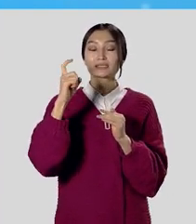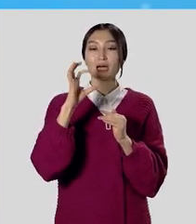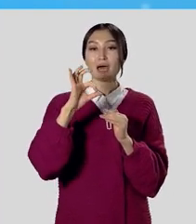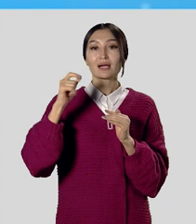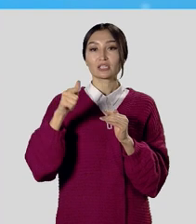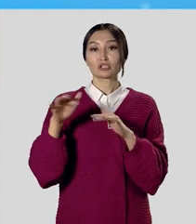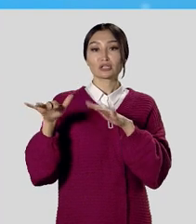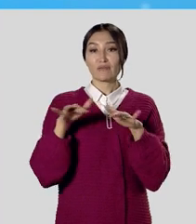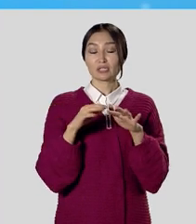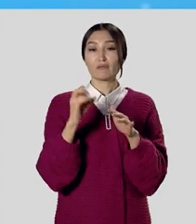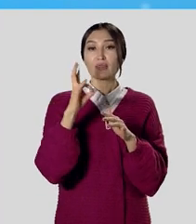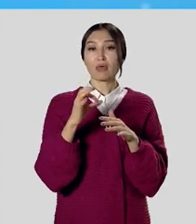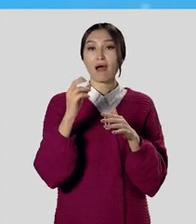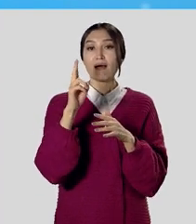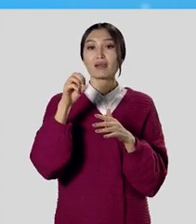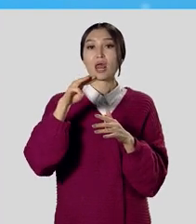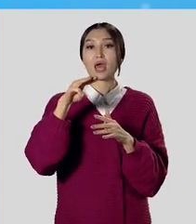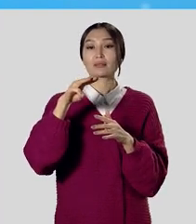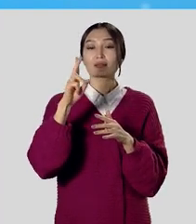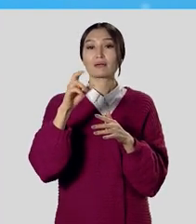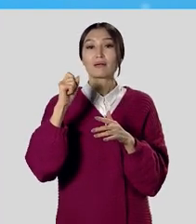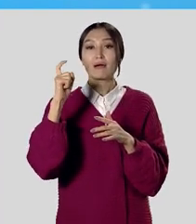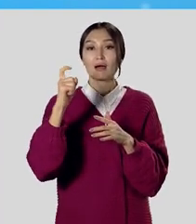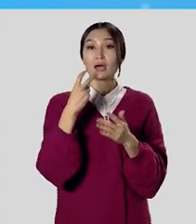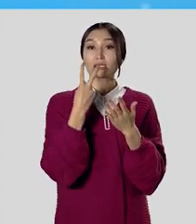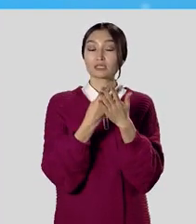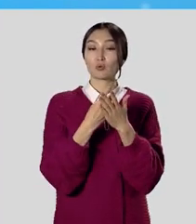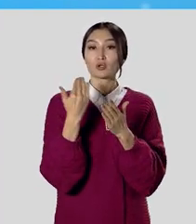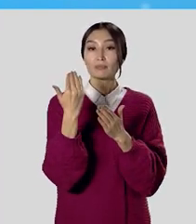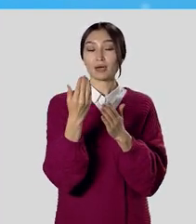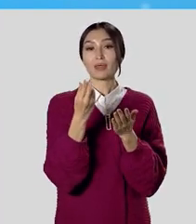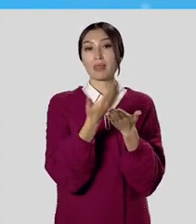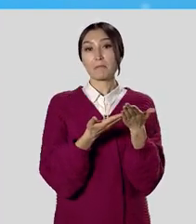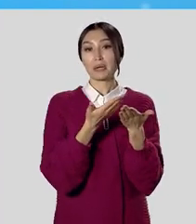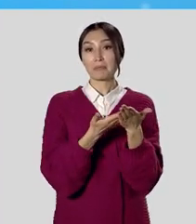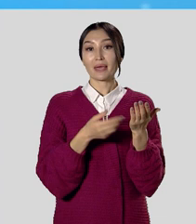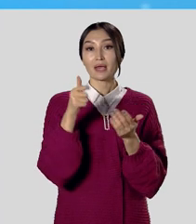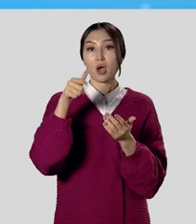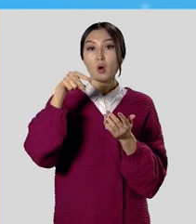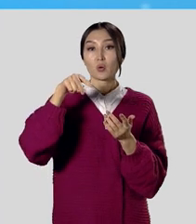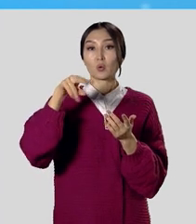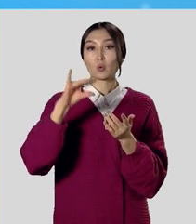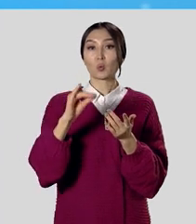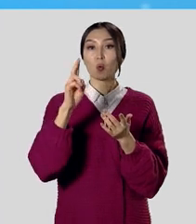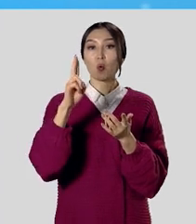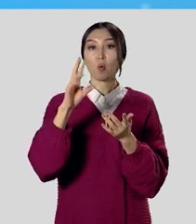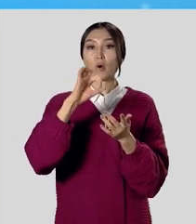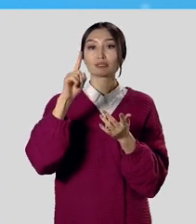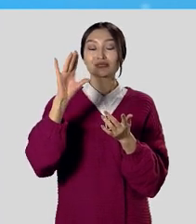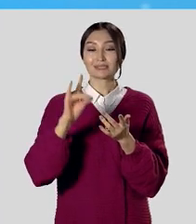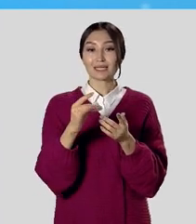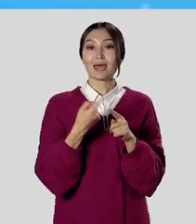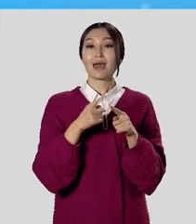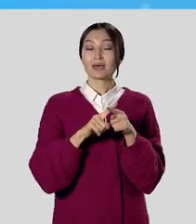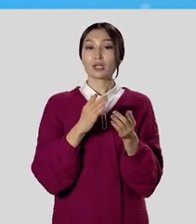веществ протекают на клеточном уровне. Рассмотрим их на примере глюкозы. Именно это